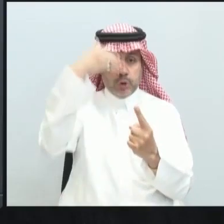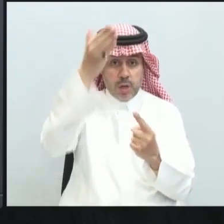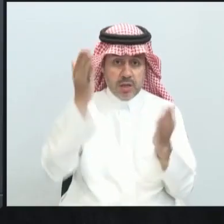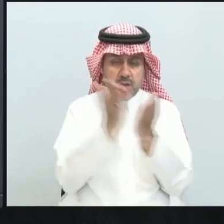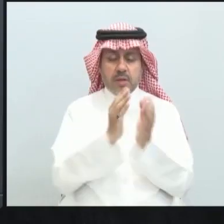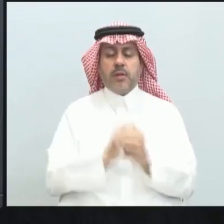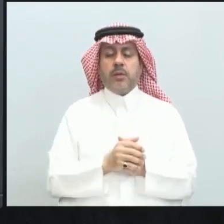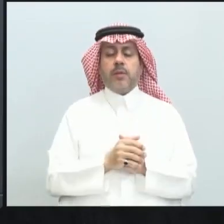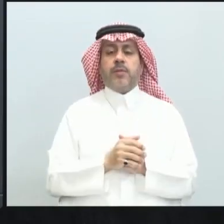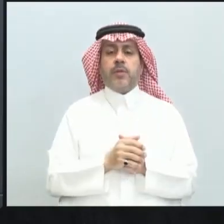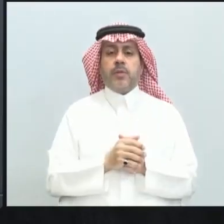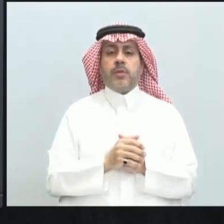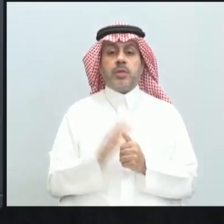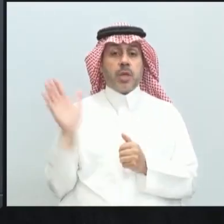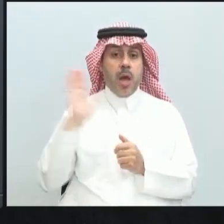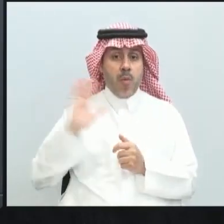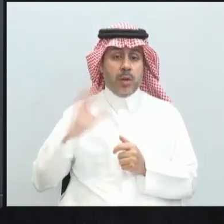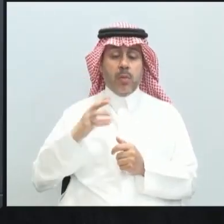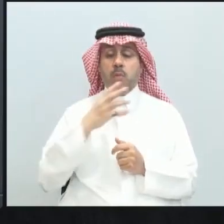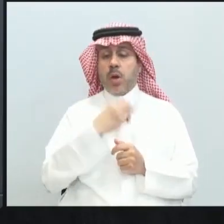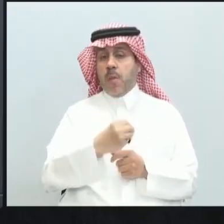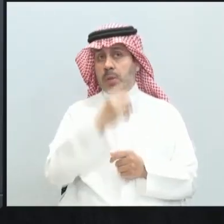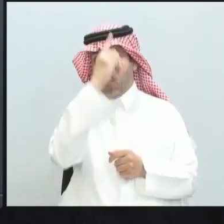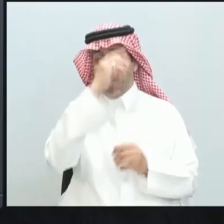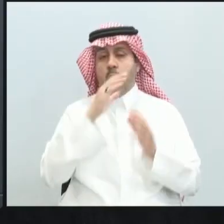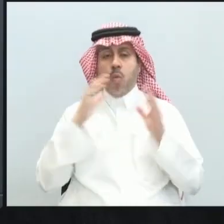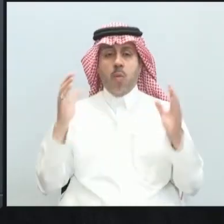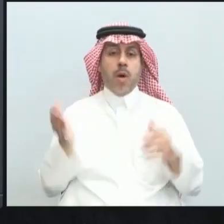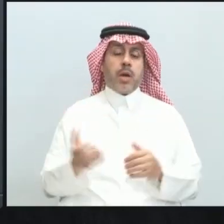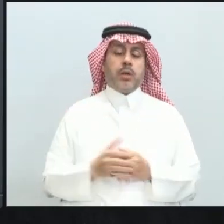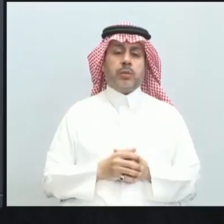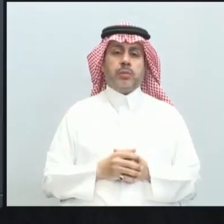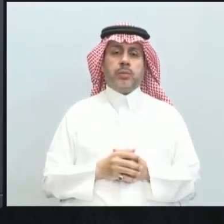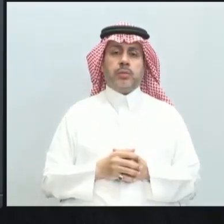خير باذن الله تعالى والسلام عليكم ورحمه الله تعالى وبركاته